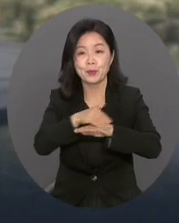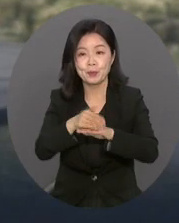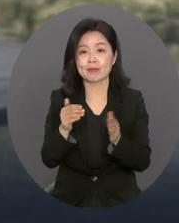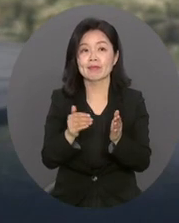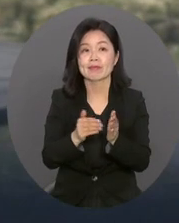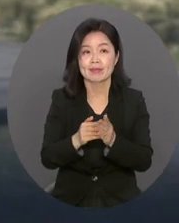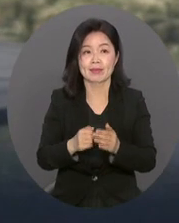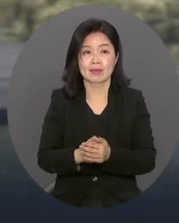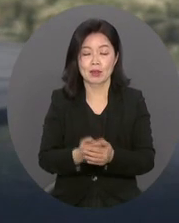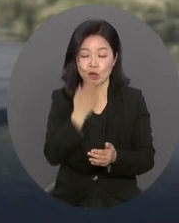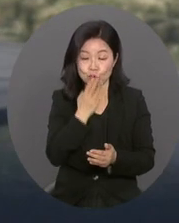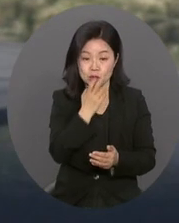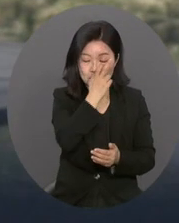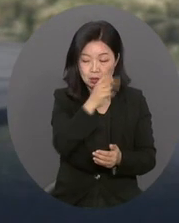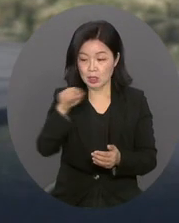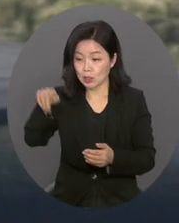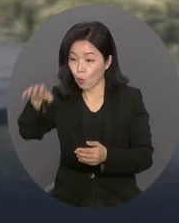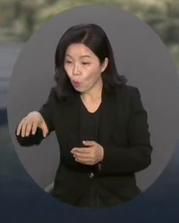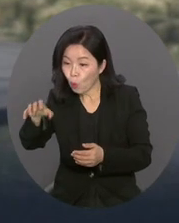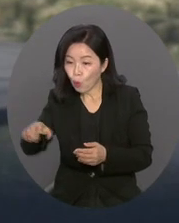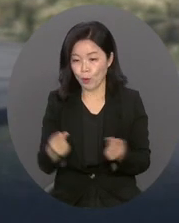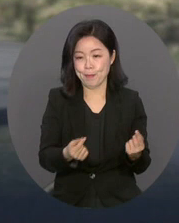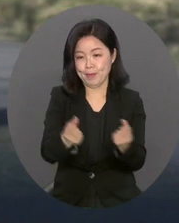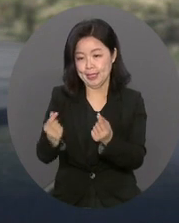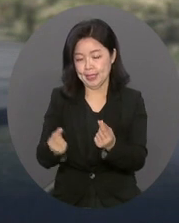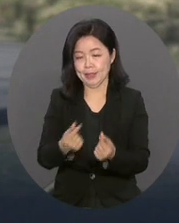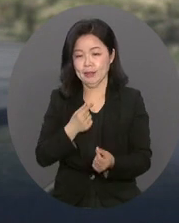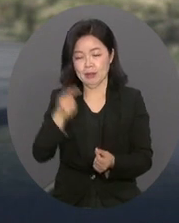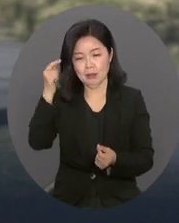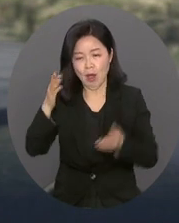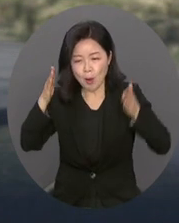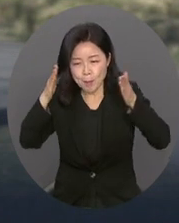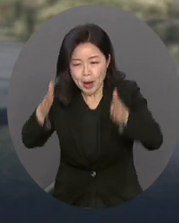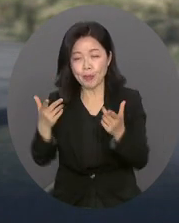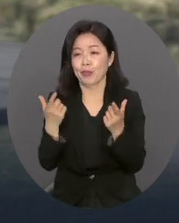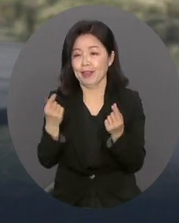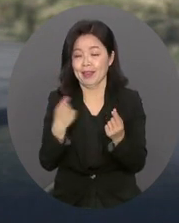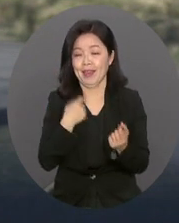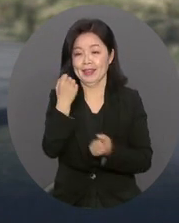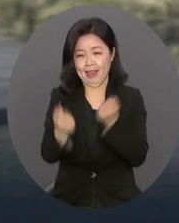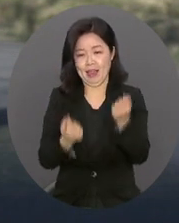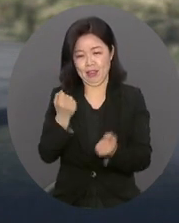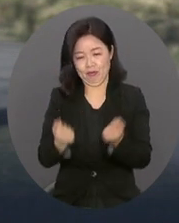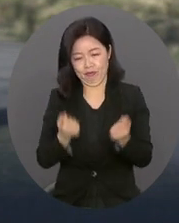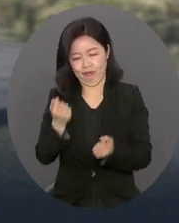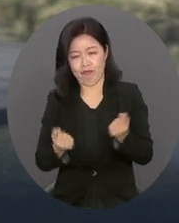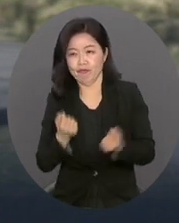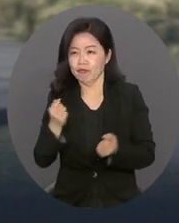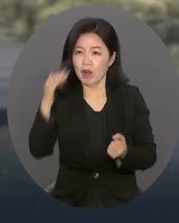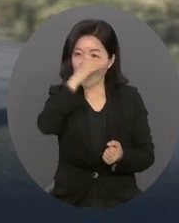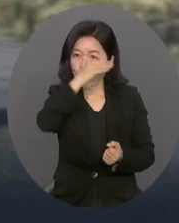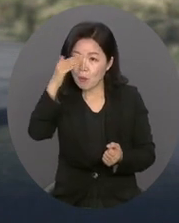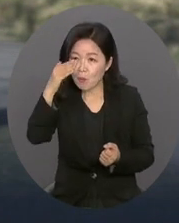도시 규모가 우리 순천시나 비슷하거든요. 지향하는 가치도 같고 오늘 제가 자전거를 쭉 타보고 느끼는 게 정말로